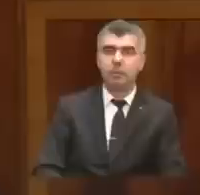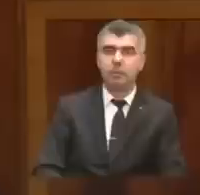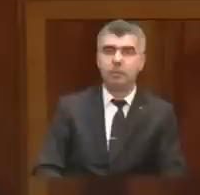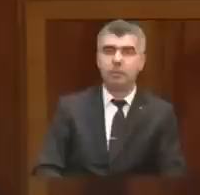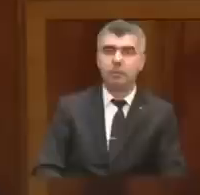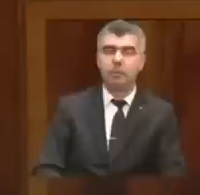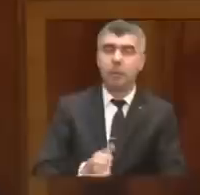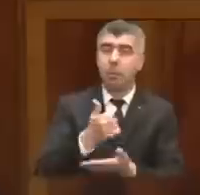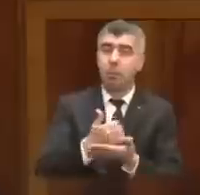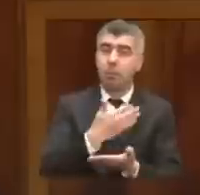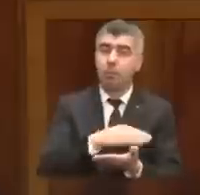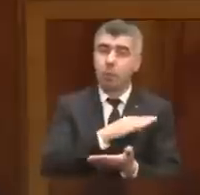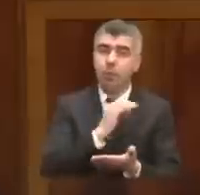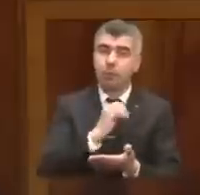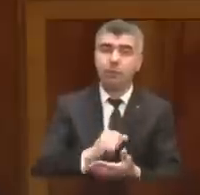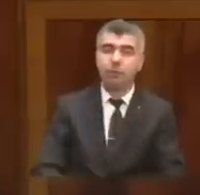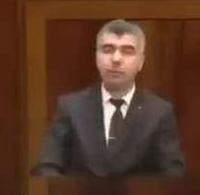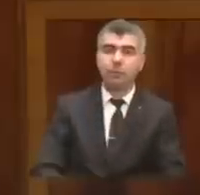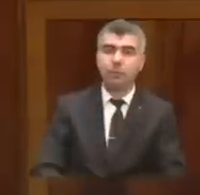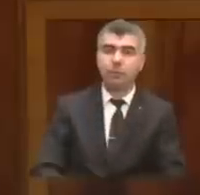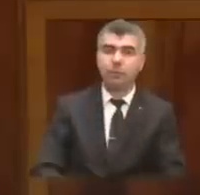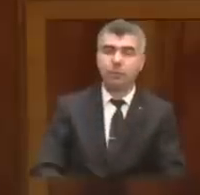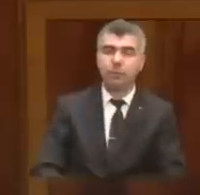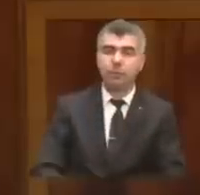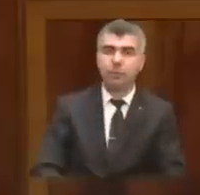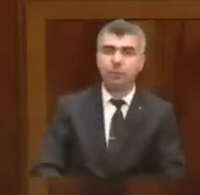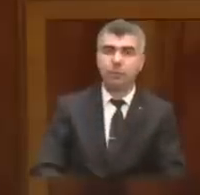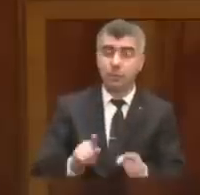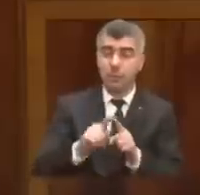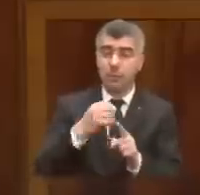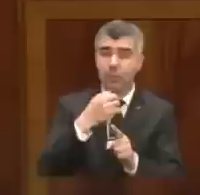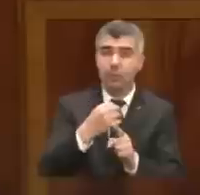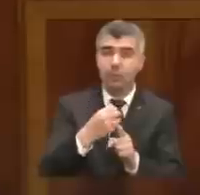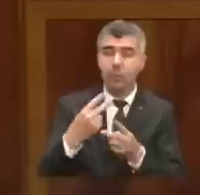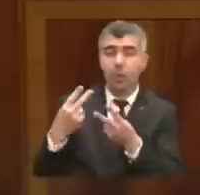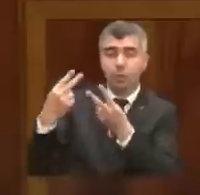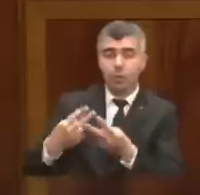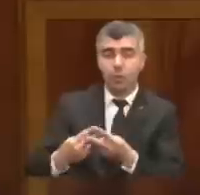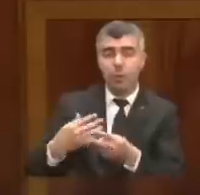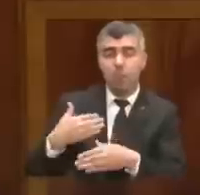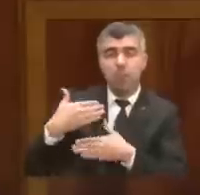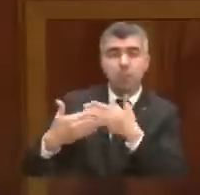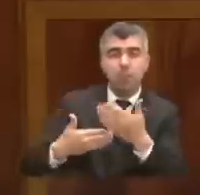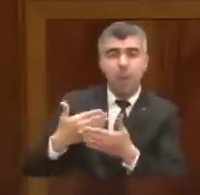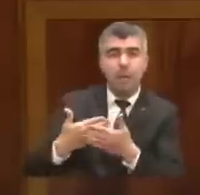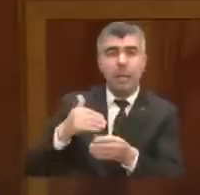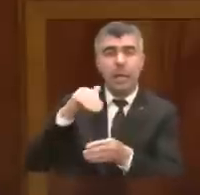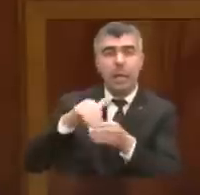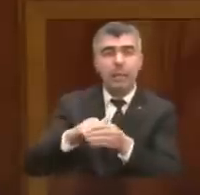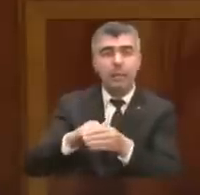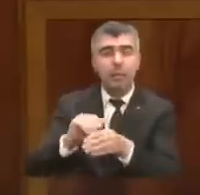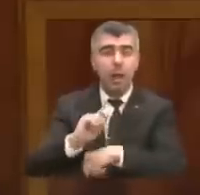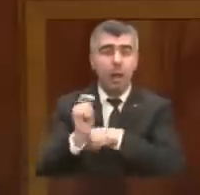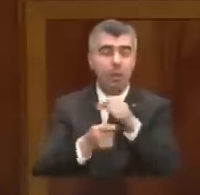ولكن راه مسؤوليه. واش السي وزي، واش عارف انت بانك جيتي من بعد السي العنصر وبانك عندك حزب كبير قدو